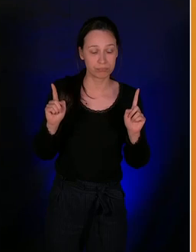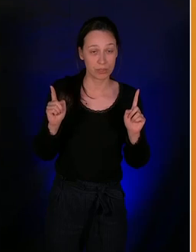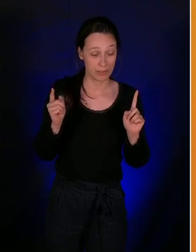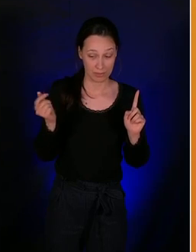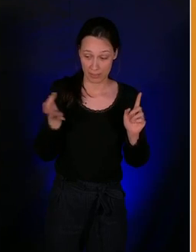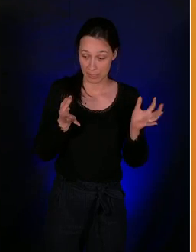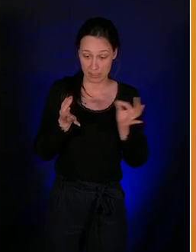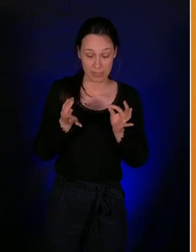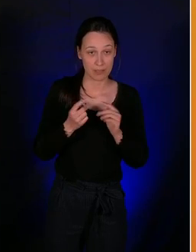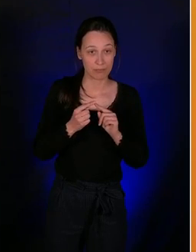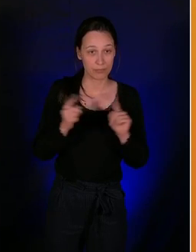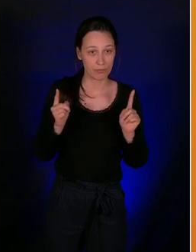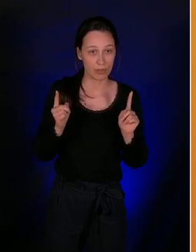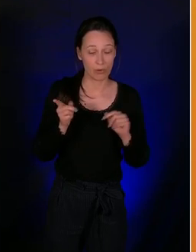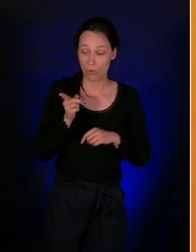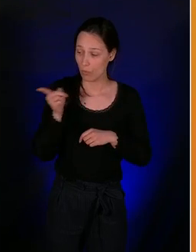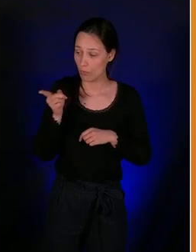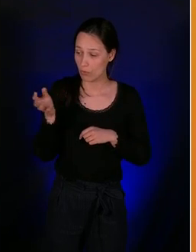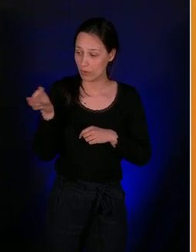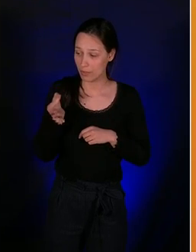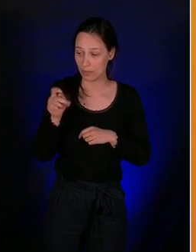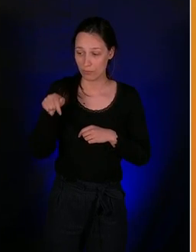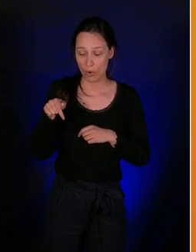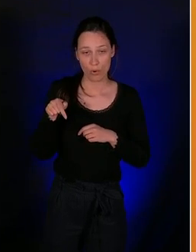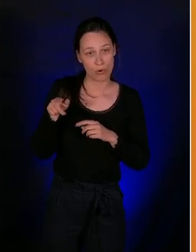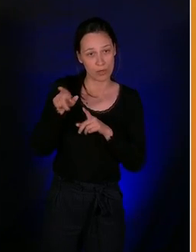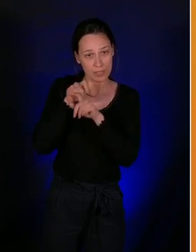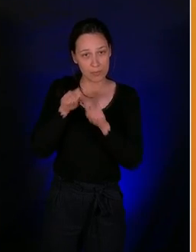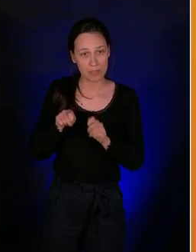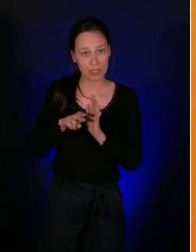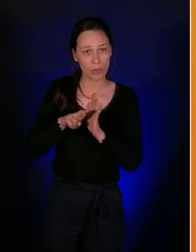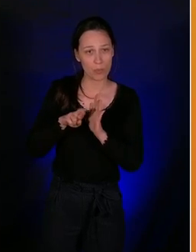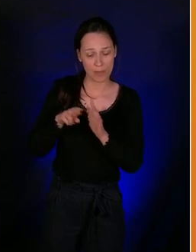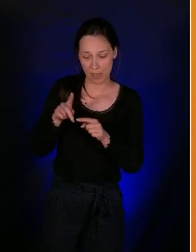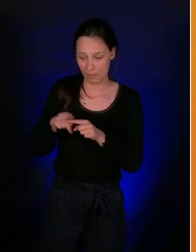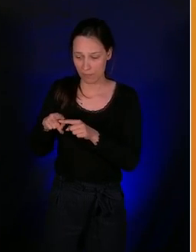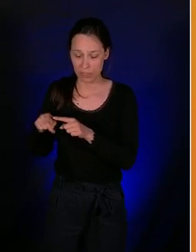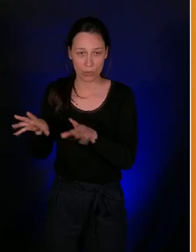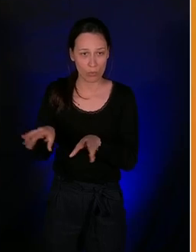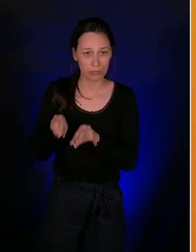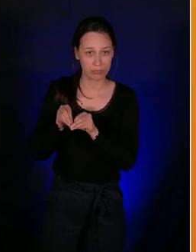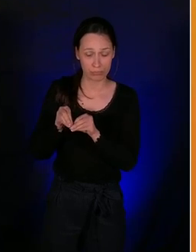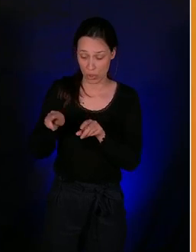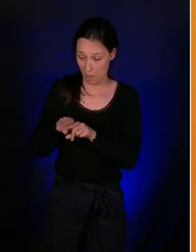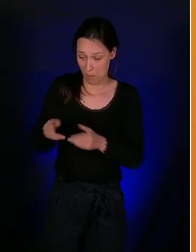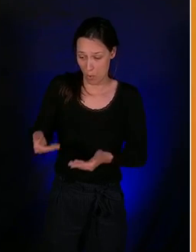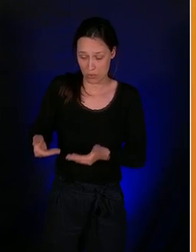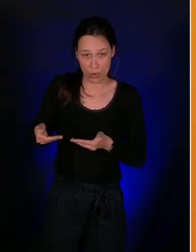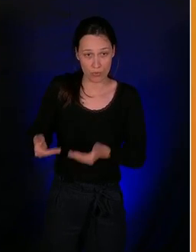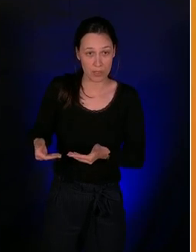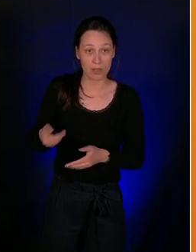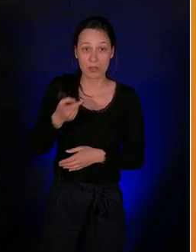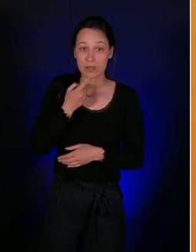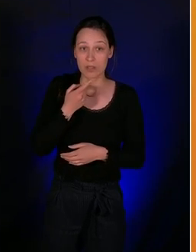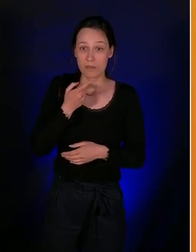de respecter globalement les repères confédéraux tels qu'ils sont aujourd'hui, c'est-à-dire la non-référence